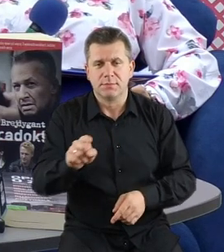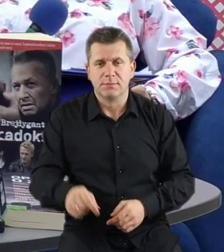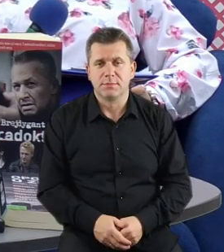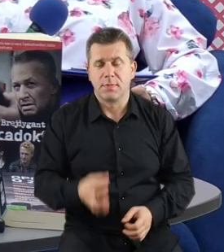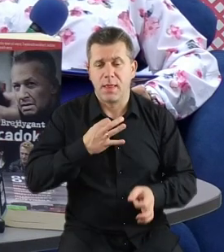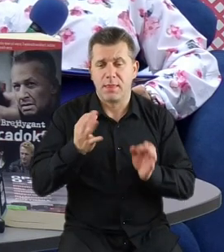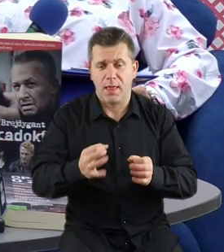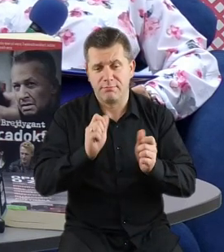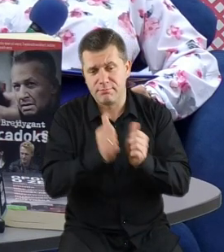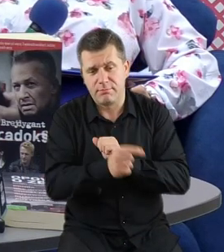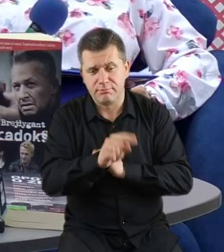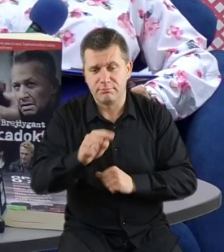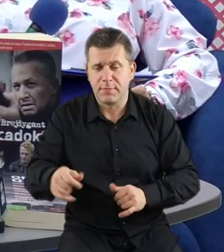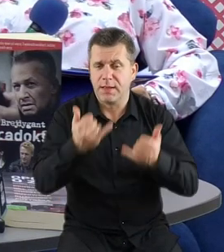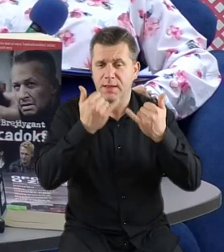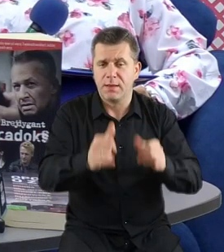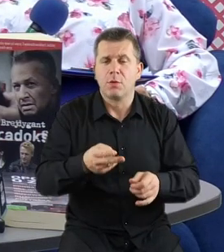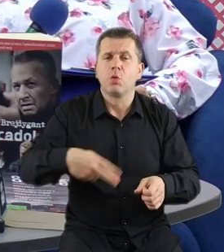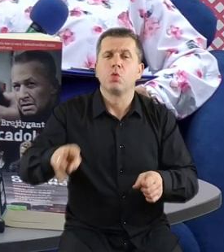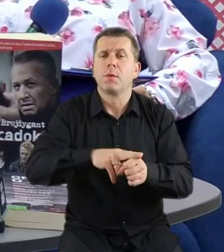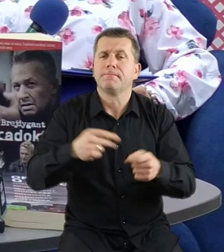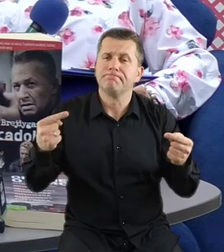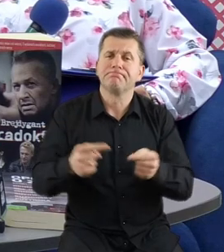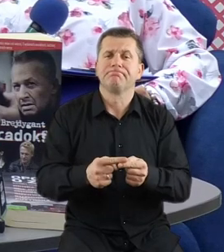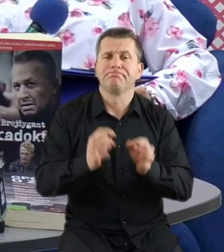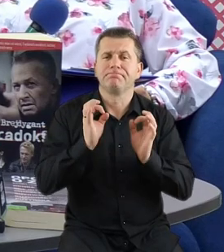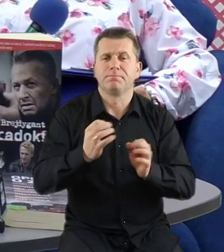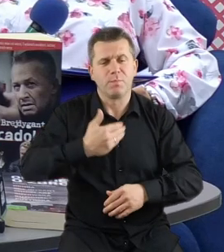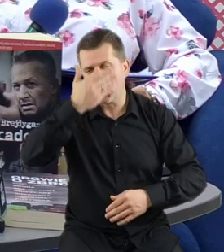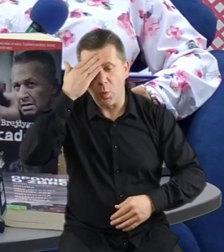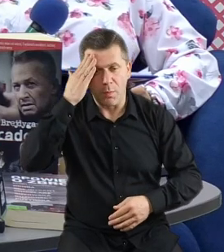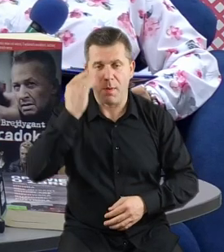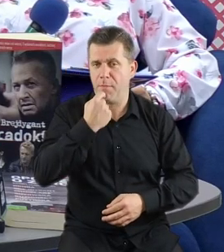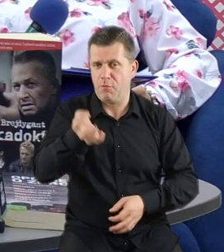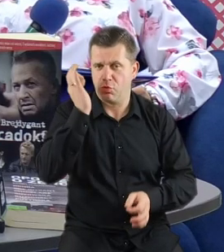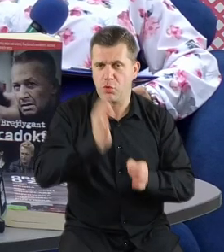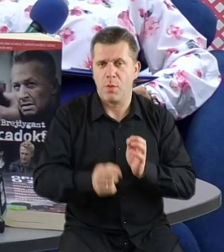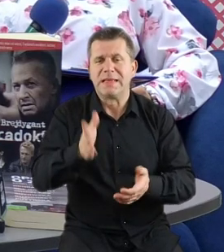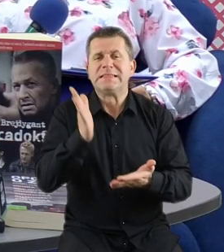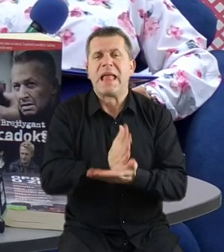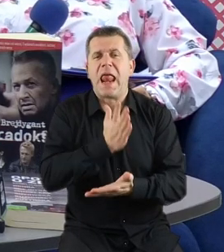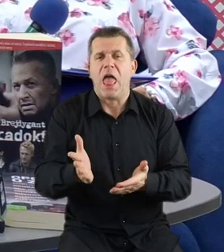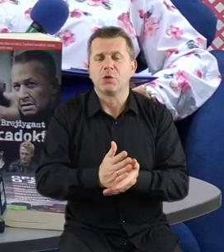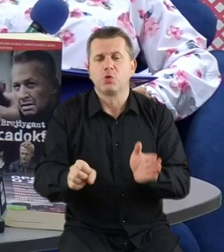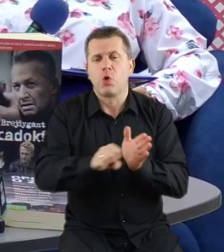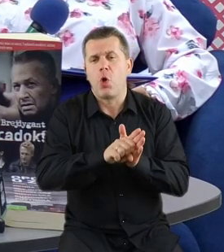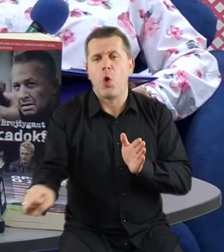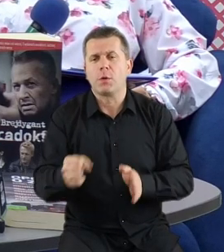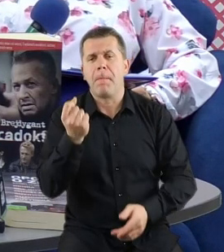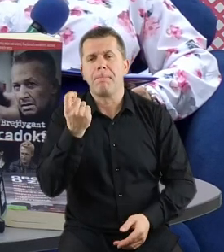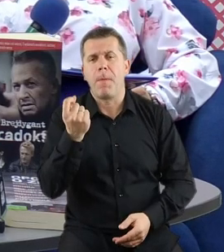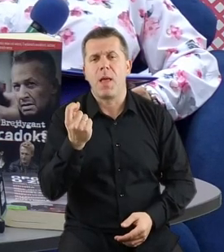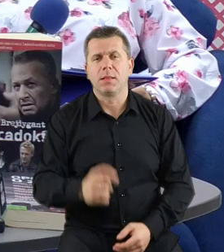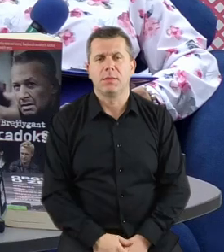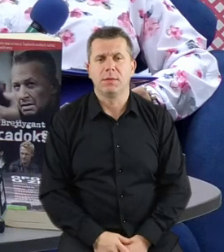No więc się przemieszczam. Natomiast czym mi jest najbardziej po drodze? Nie umiem powiedzieć, to troszkę zależy od momentu,